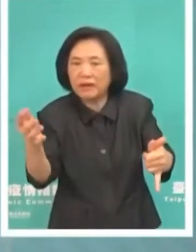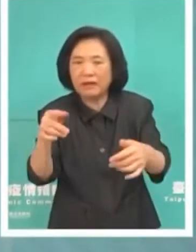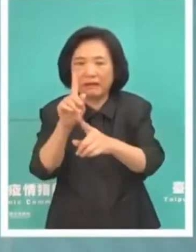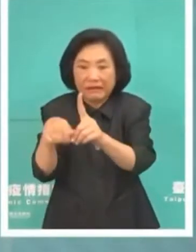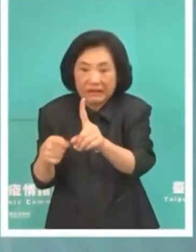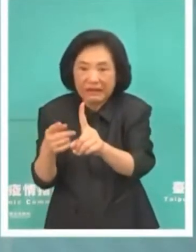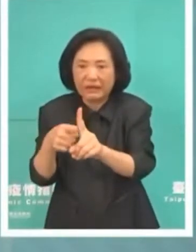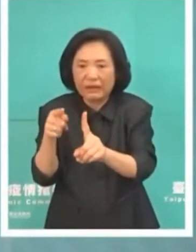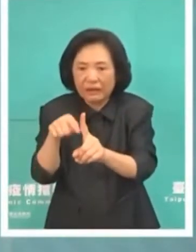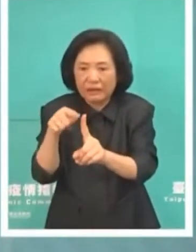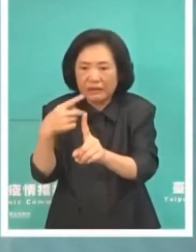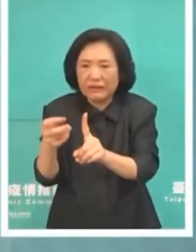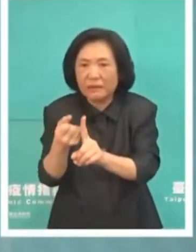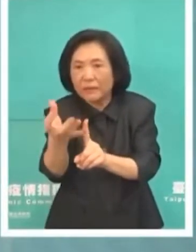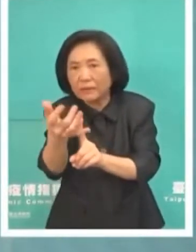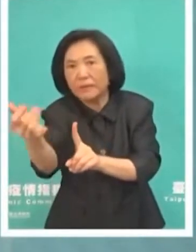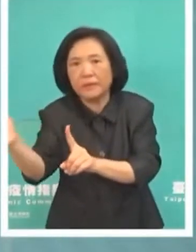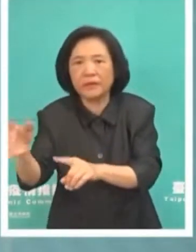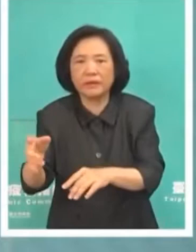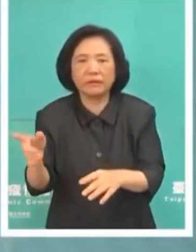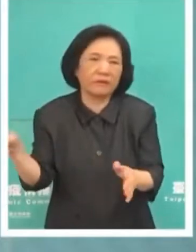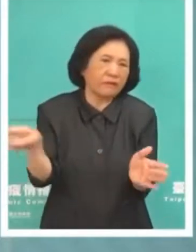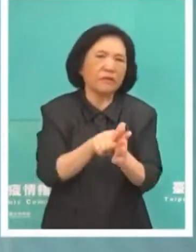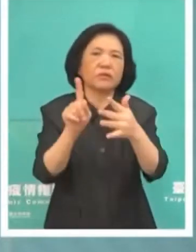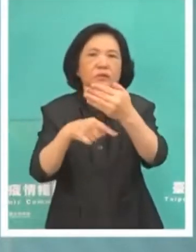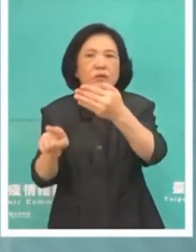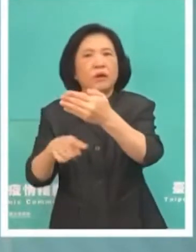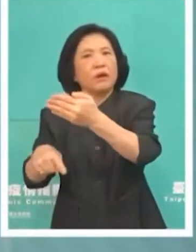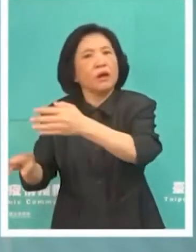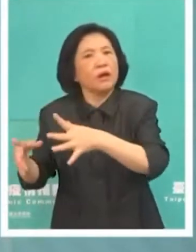个人，所以变成永远就是九个这样。